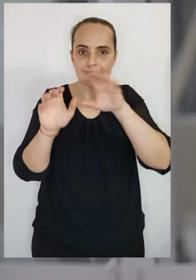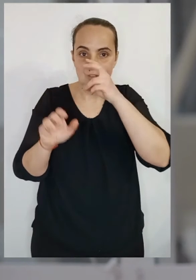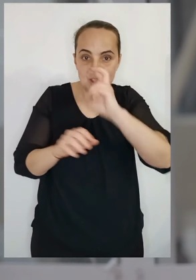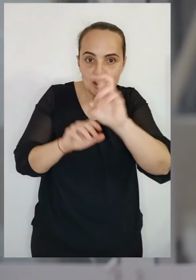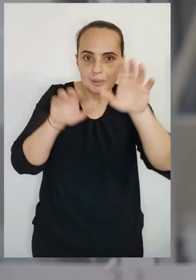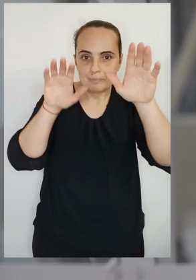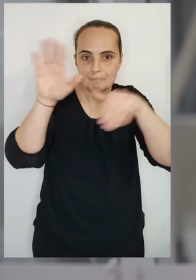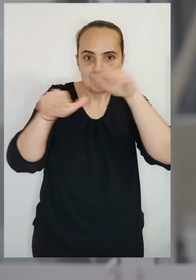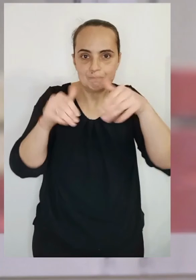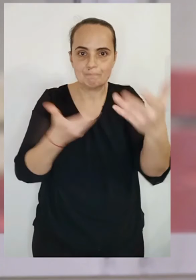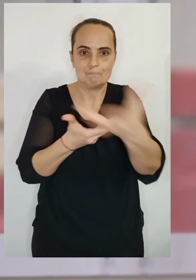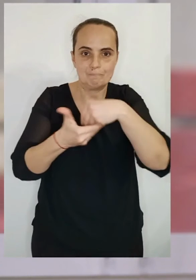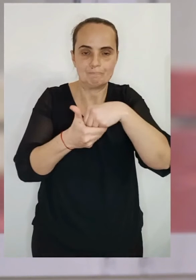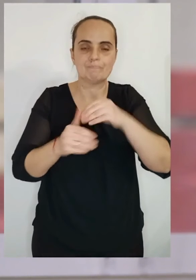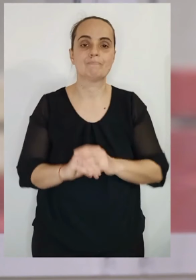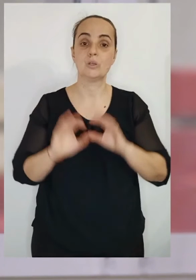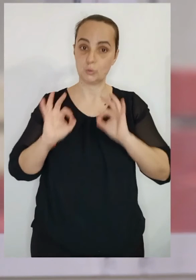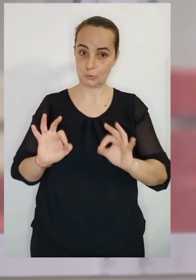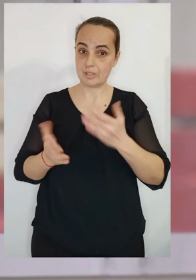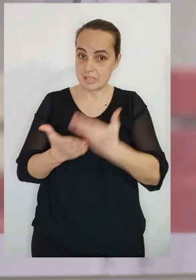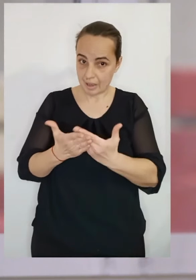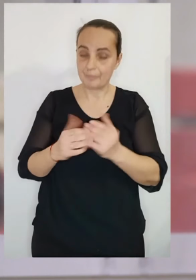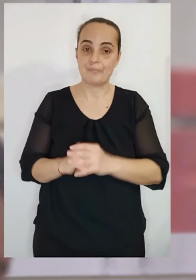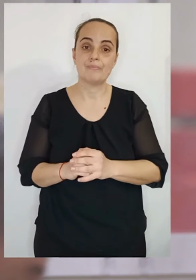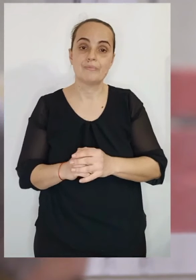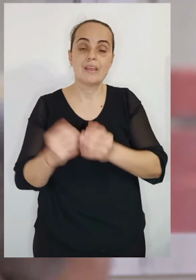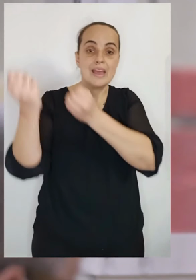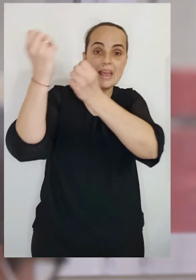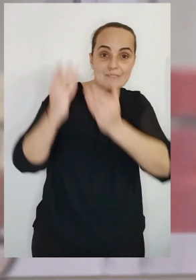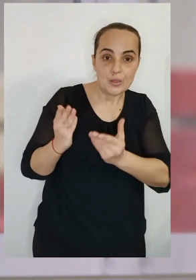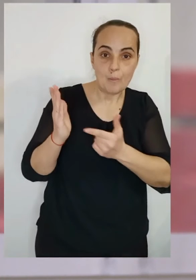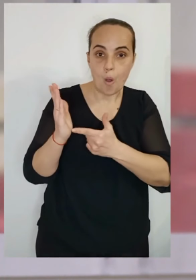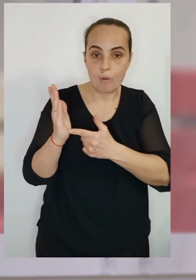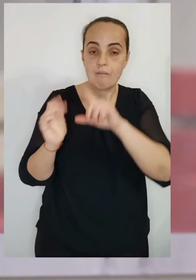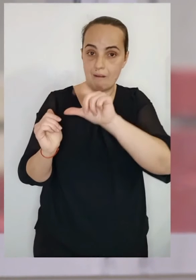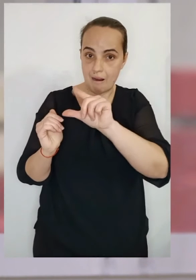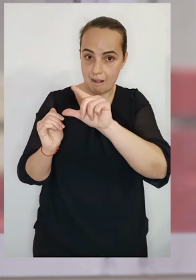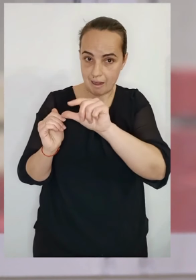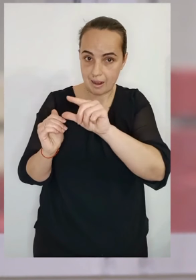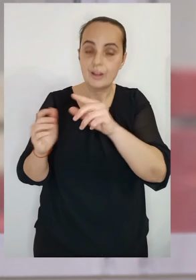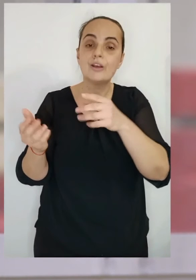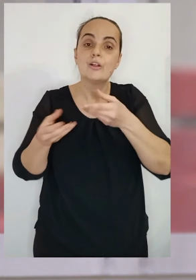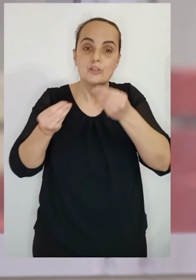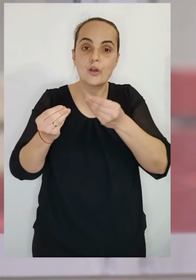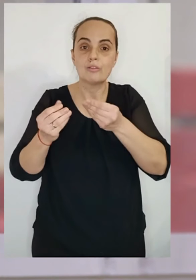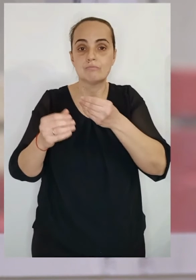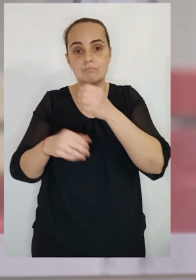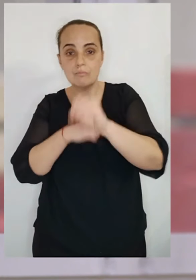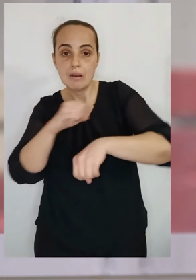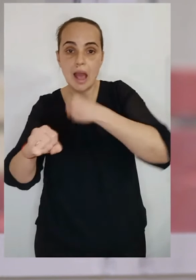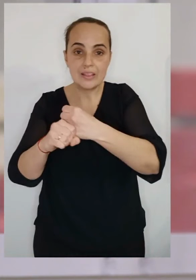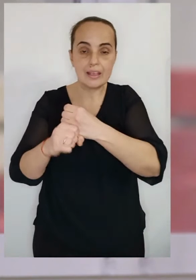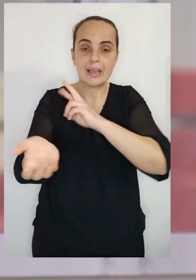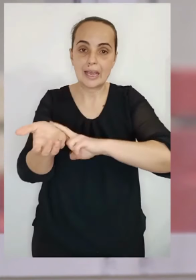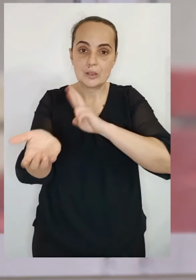proposer bon nombre de choses. L'idée c'est qu'on s'appuie à la fois sur des événements existants et qui rythment déjà le calendrier